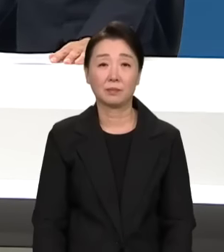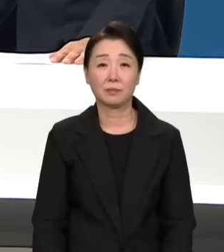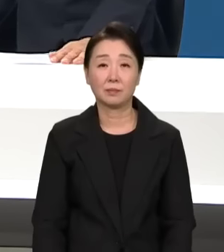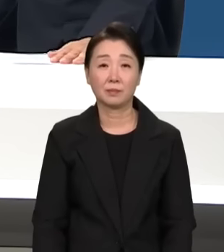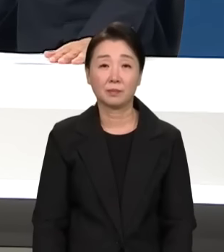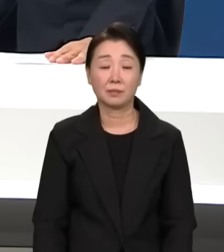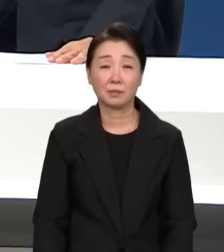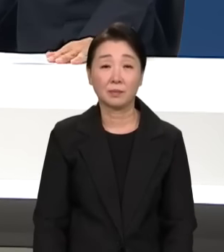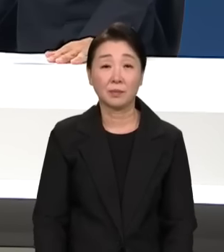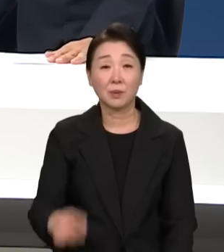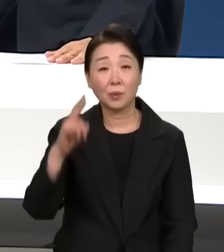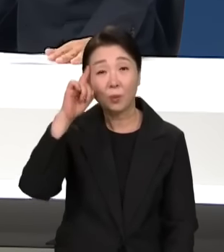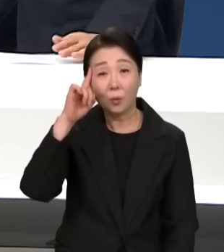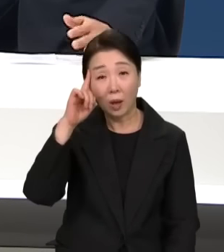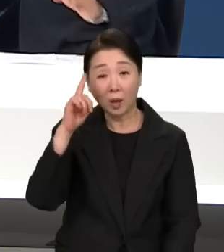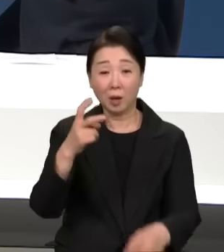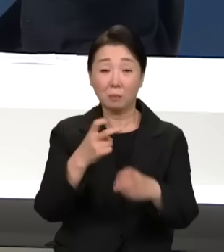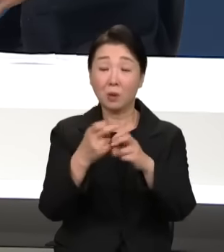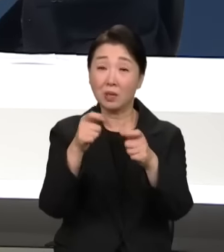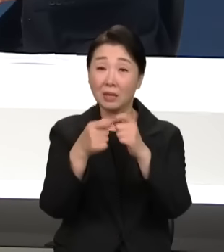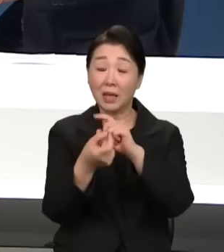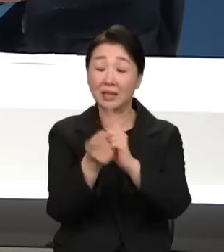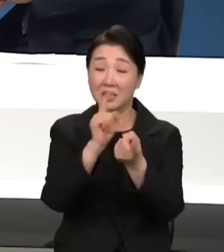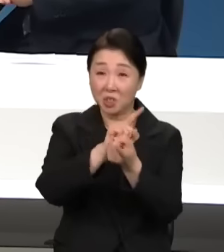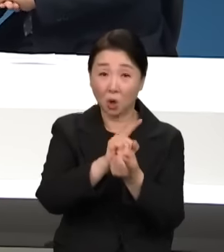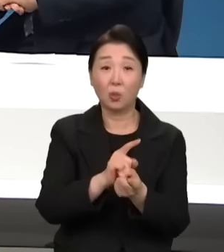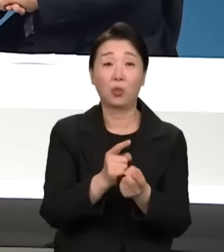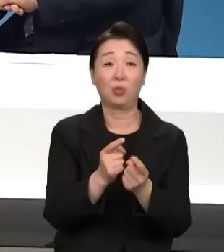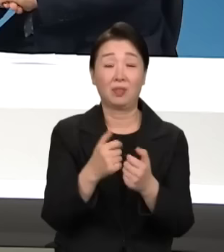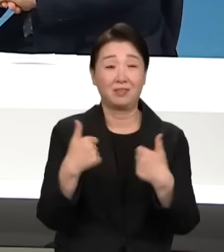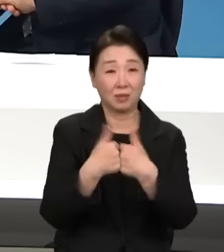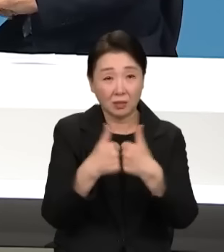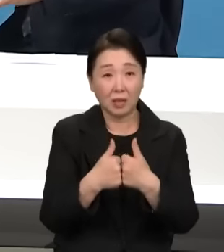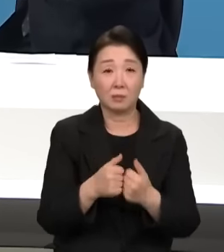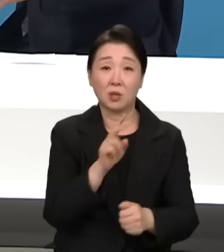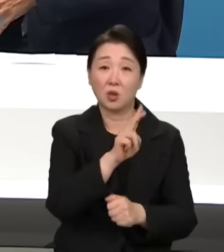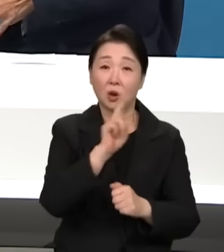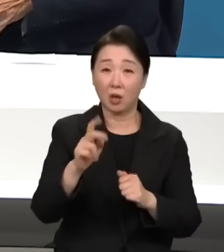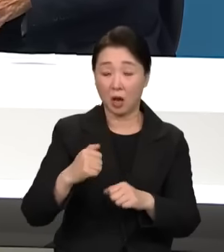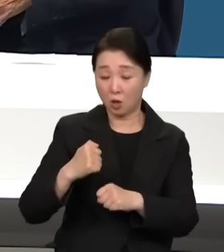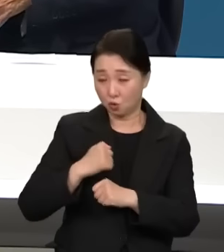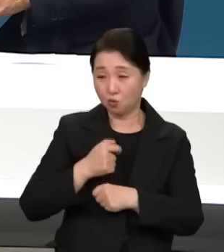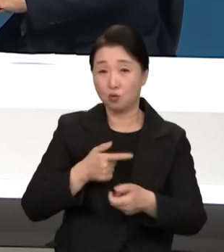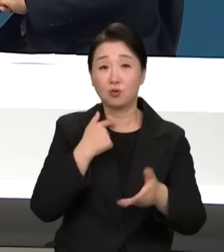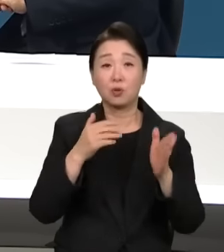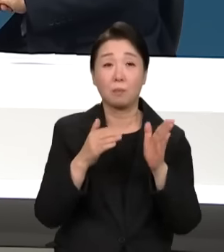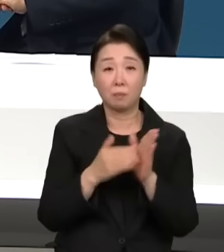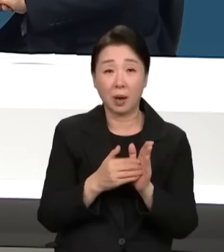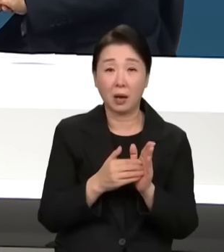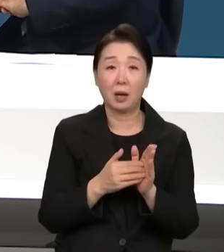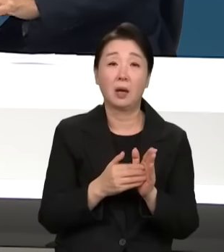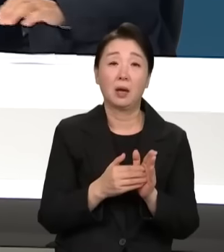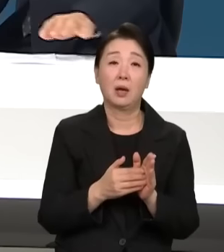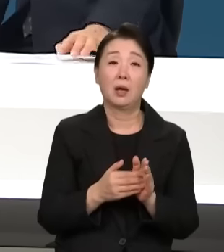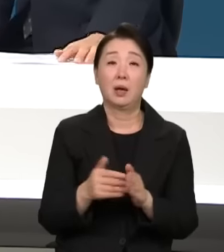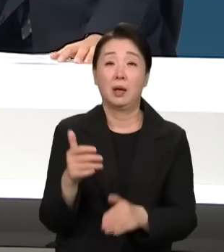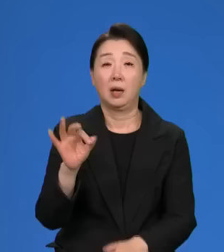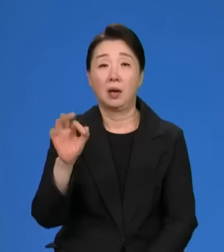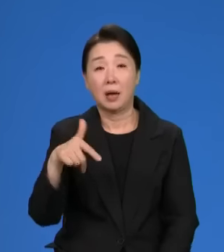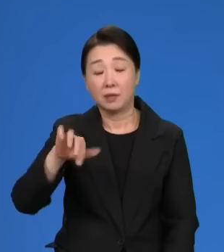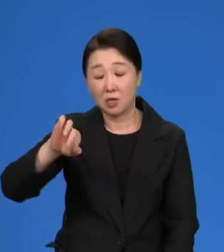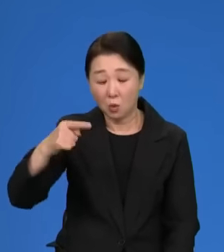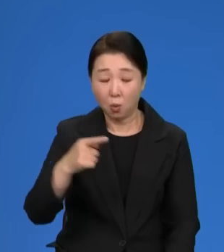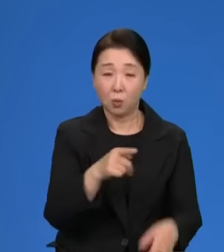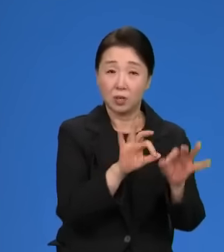자 별들의 대리전 자 대표적인 여야의 군출신 의원들이 국민의 임 한기 의원 민주당의 김병주 의원이 또 말싸움을